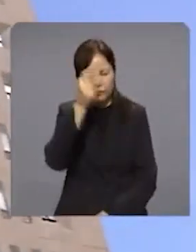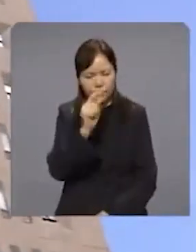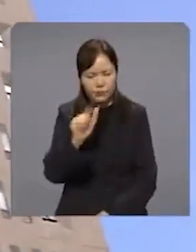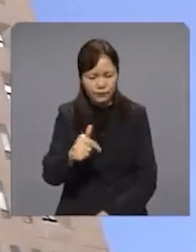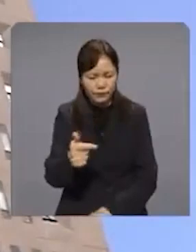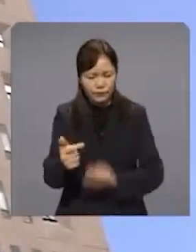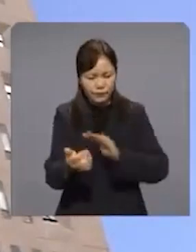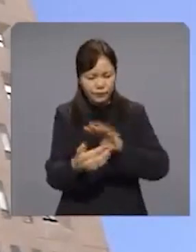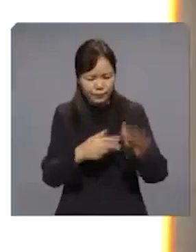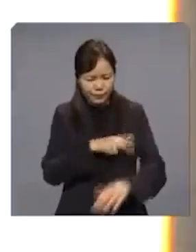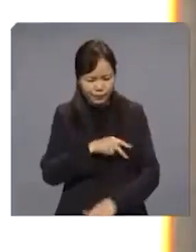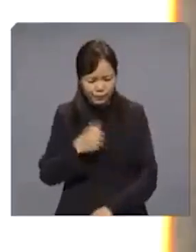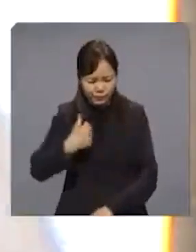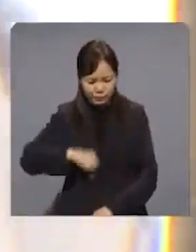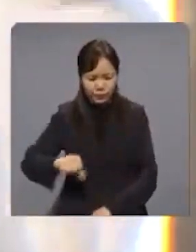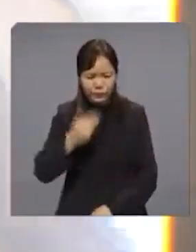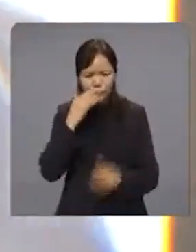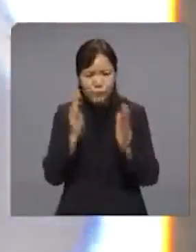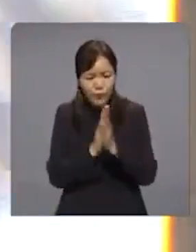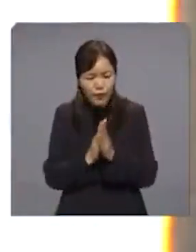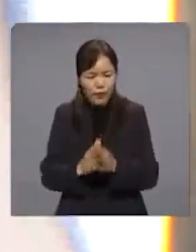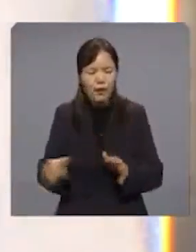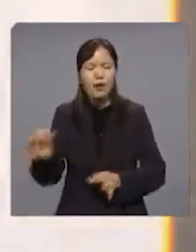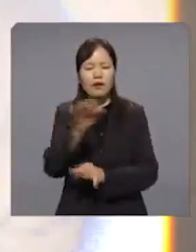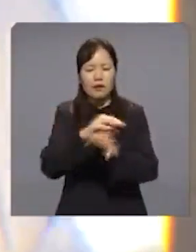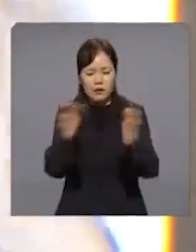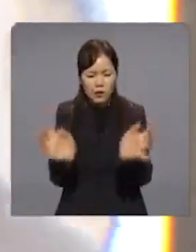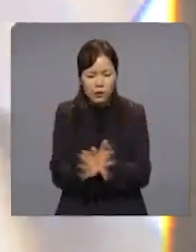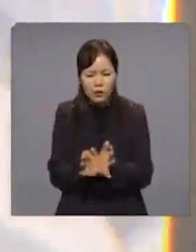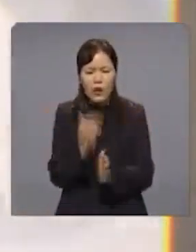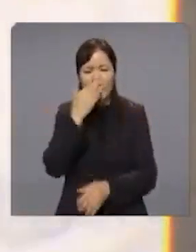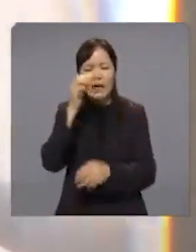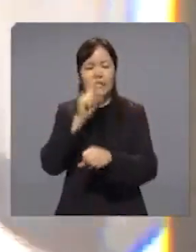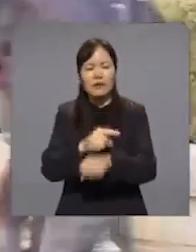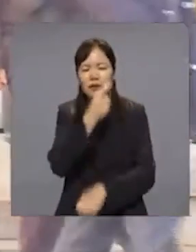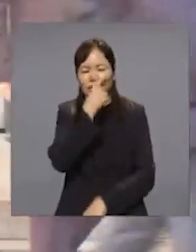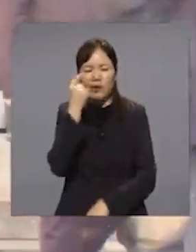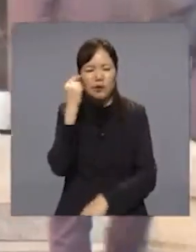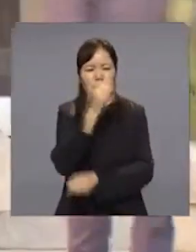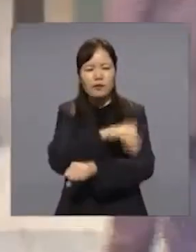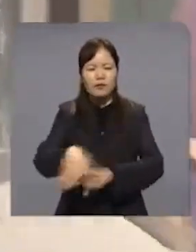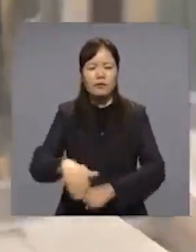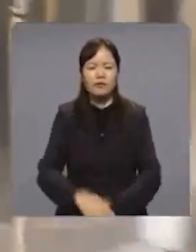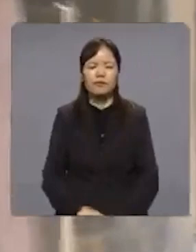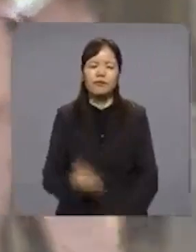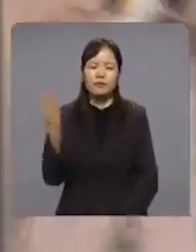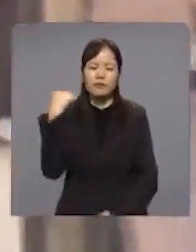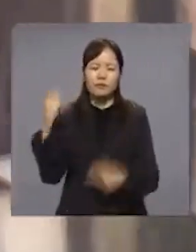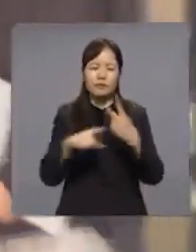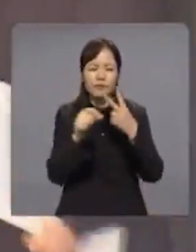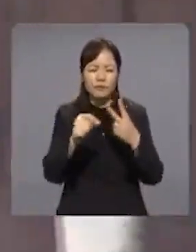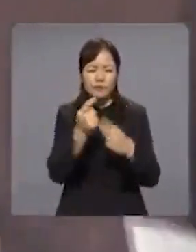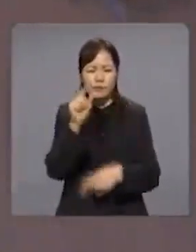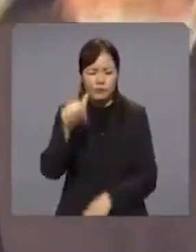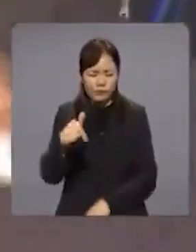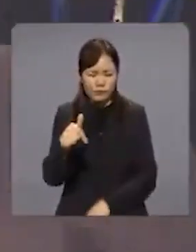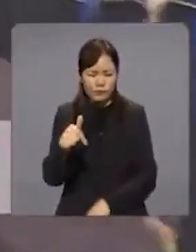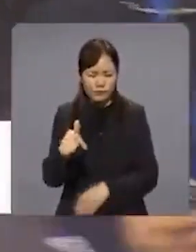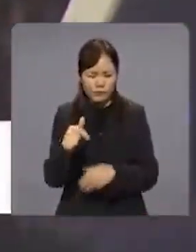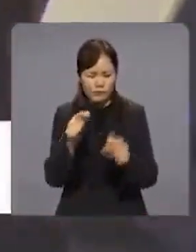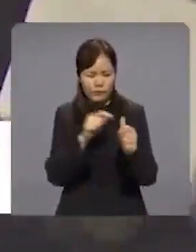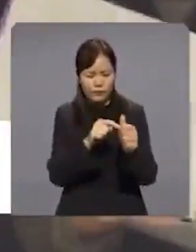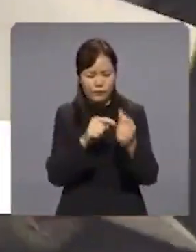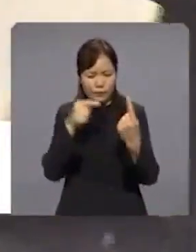의원 부자의 공모 여부와 경제적 공동체 가능성을 확인할 방침입니다. 지난 2월 곽 전 의원의 1심